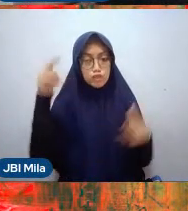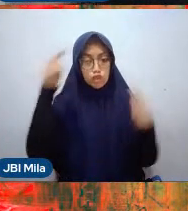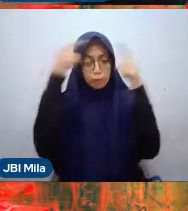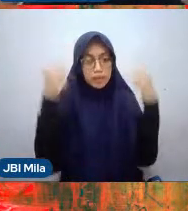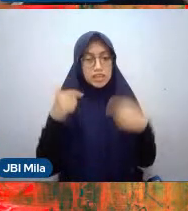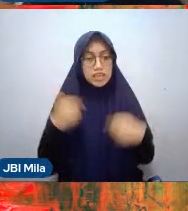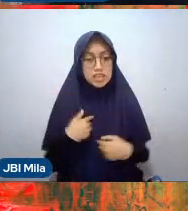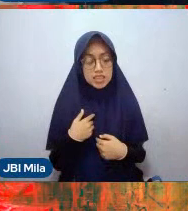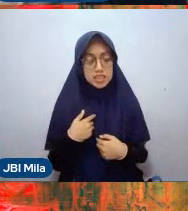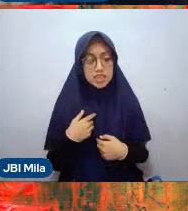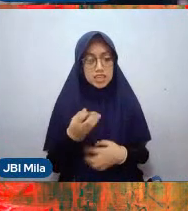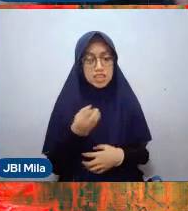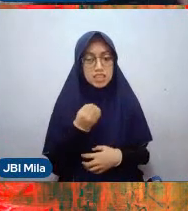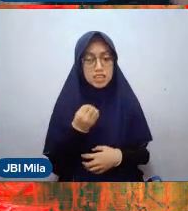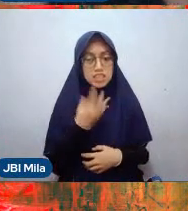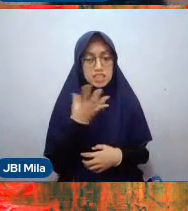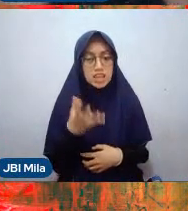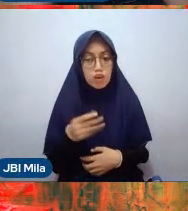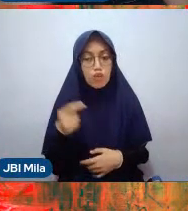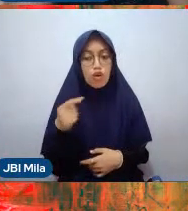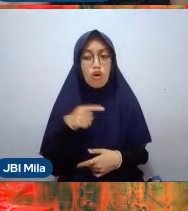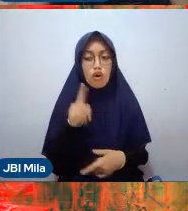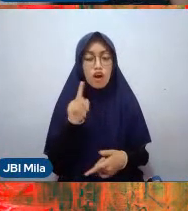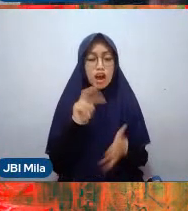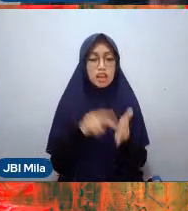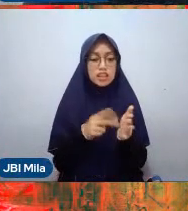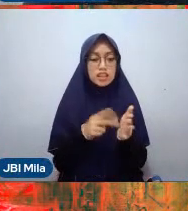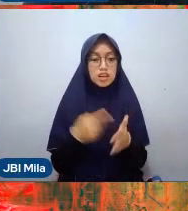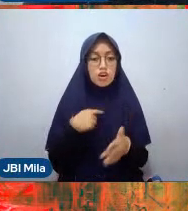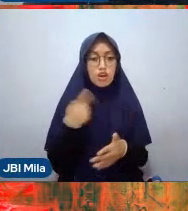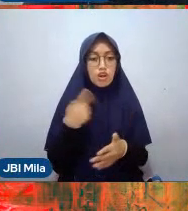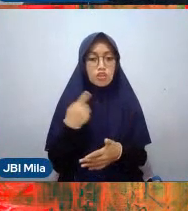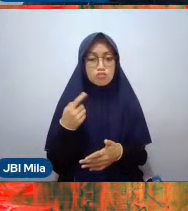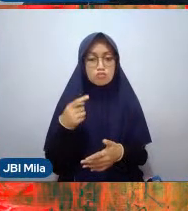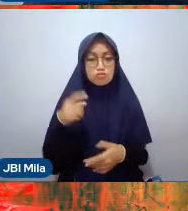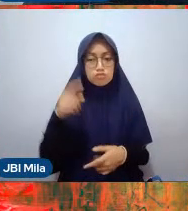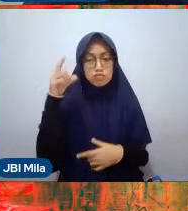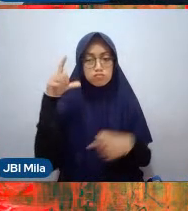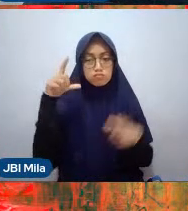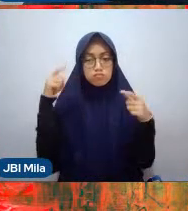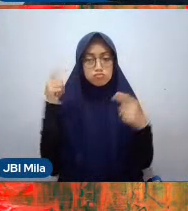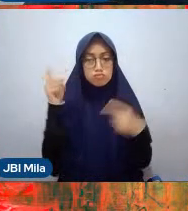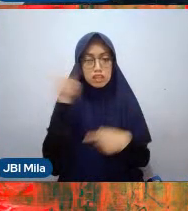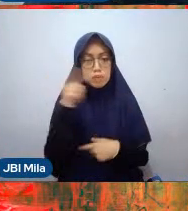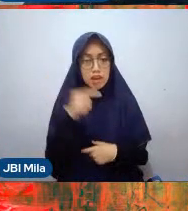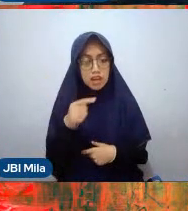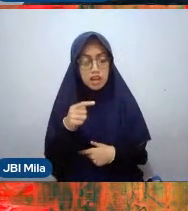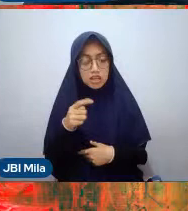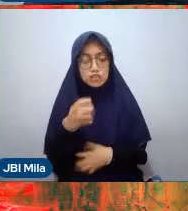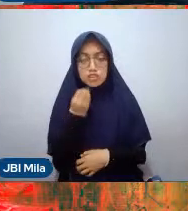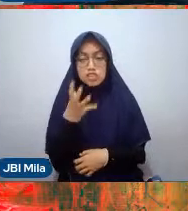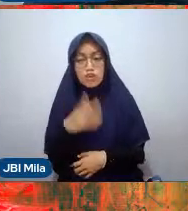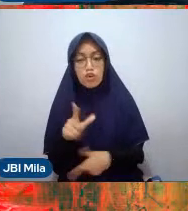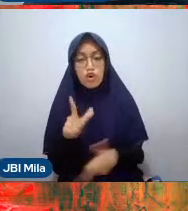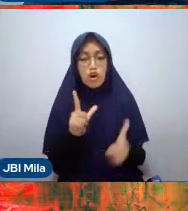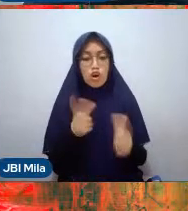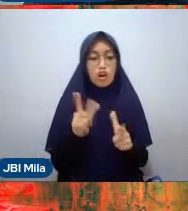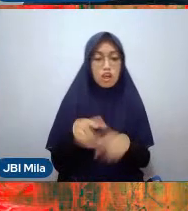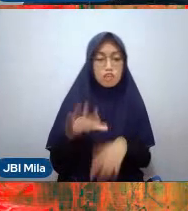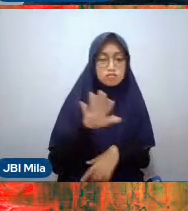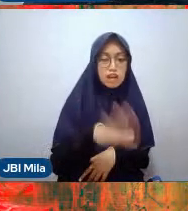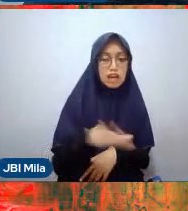anak mengeksplorasi emosinya dia. Kalau kalian marah, kenapa sih marahnya? Gitu. Kalau kalian